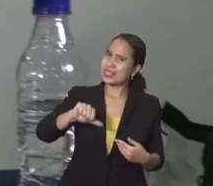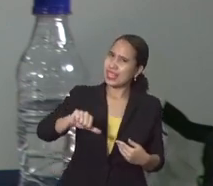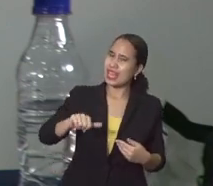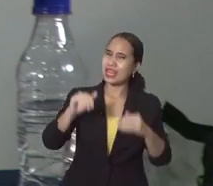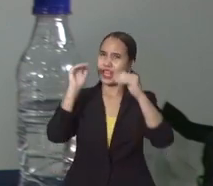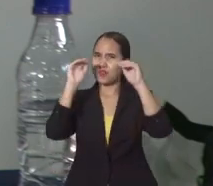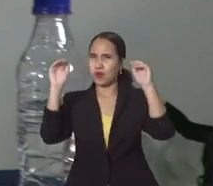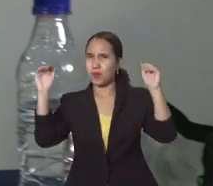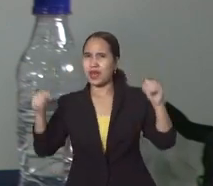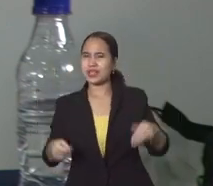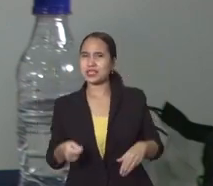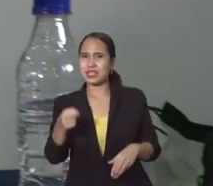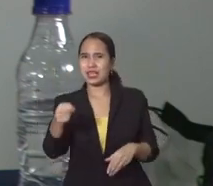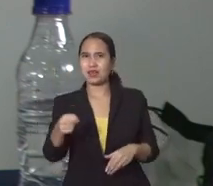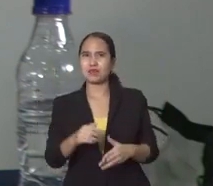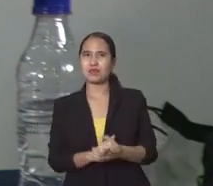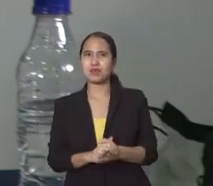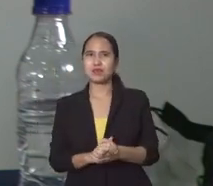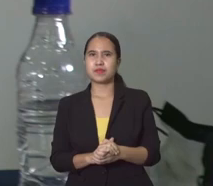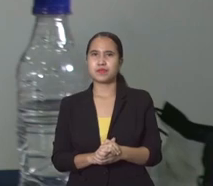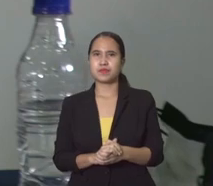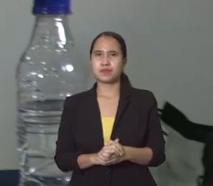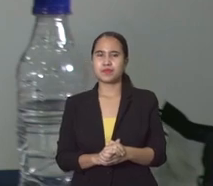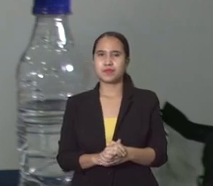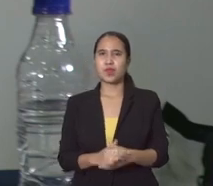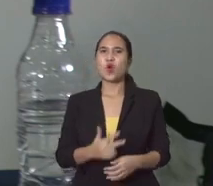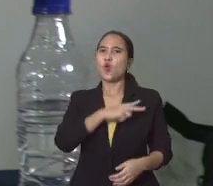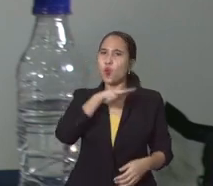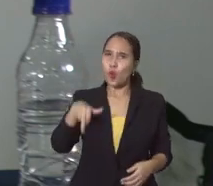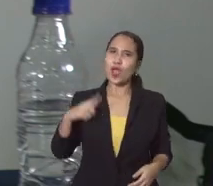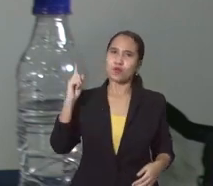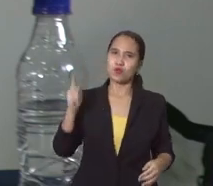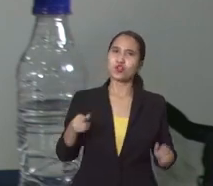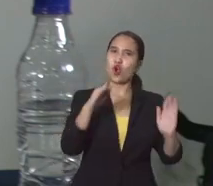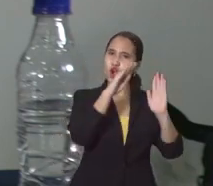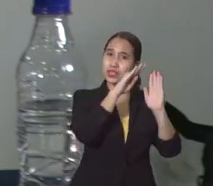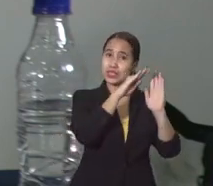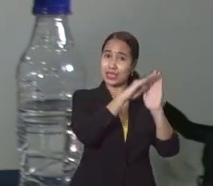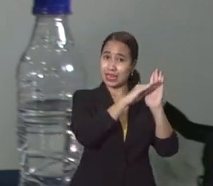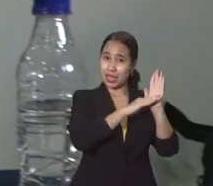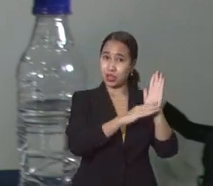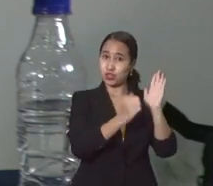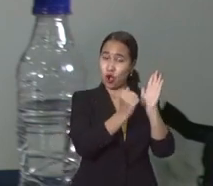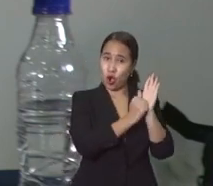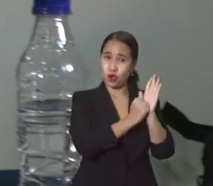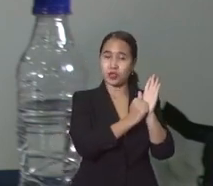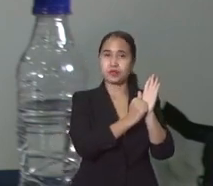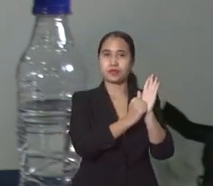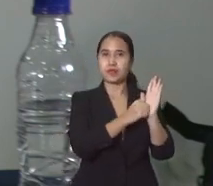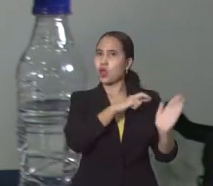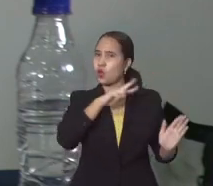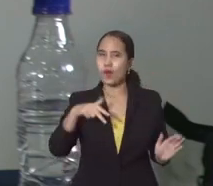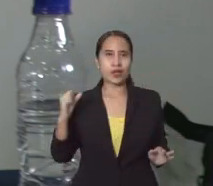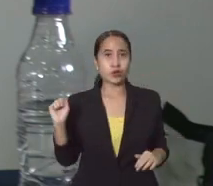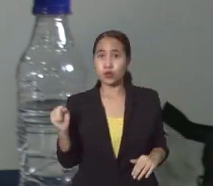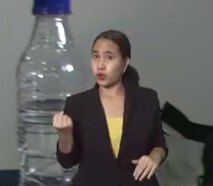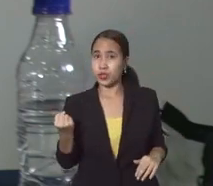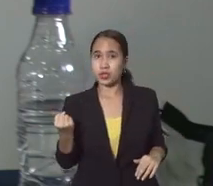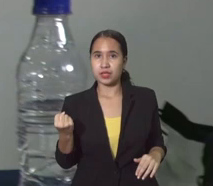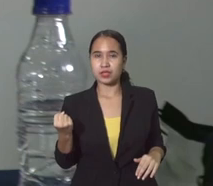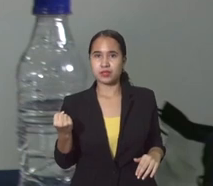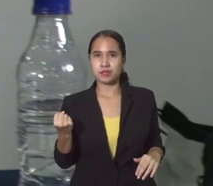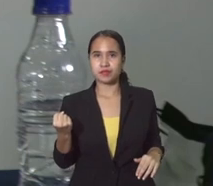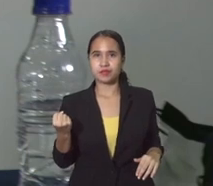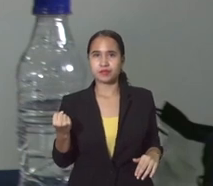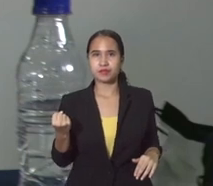Waarom het oneerlijk is? Wij moeten ons aan regels houden. Wij moeten ons aan integriteitsregels houden en ethiek. Wij kunnen niet praten